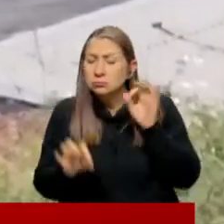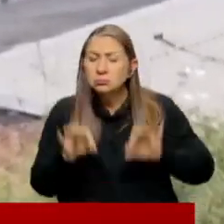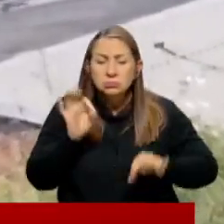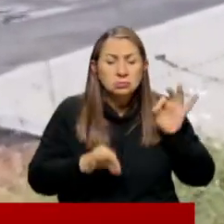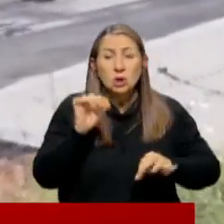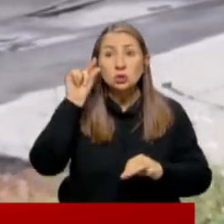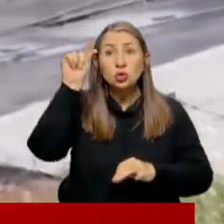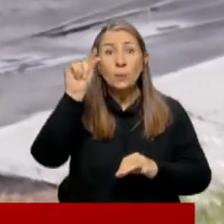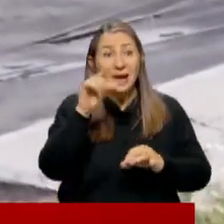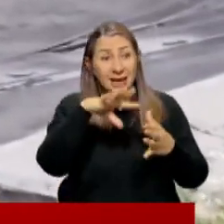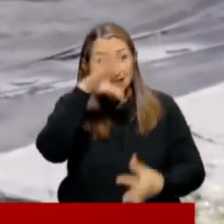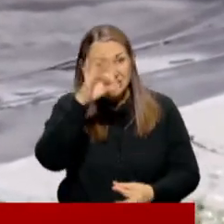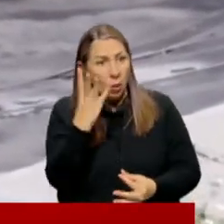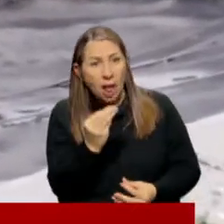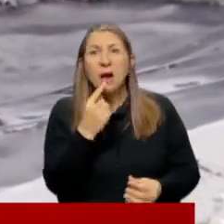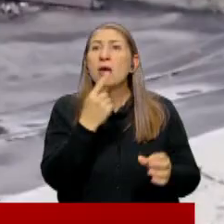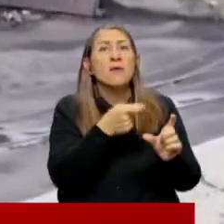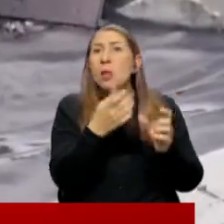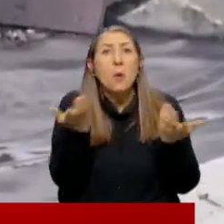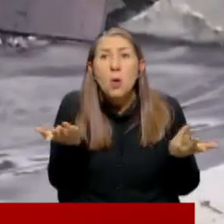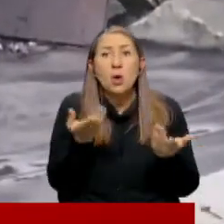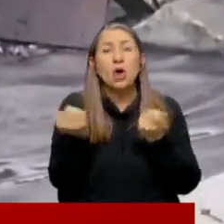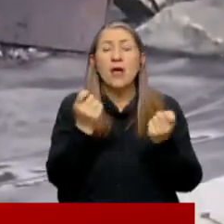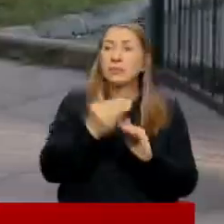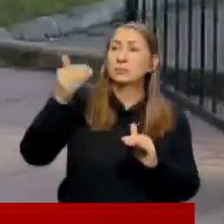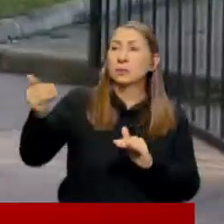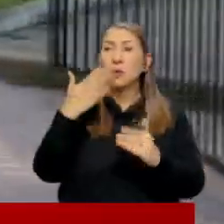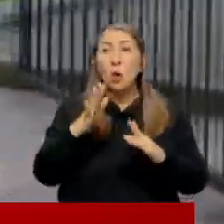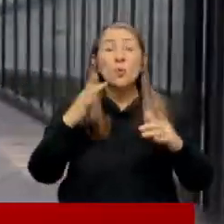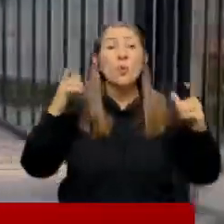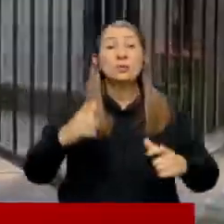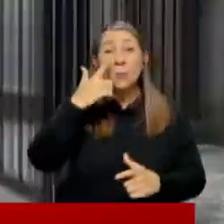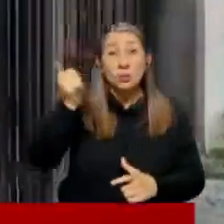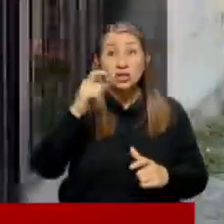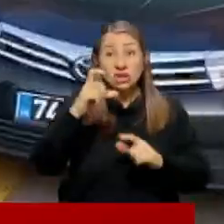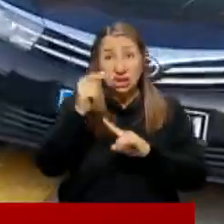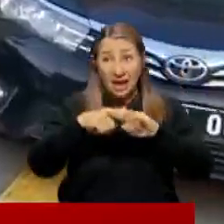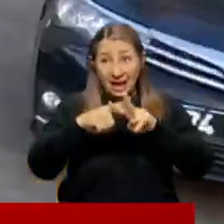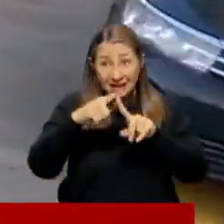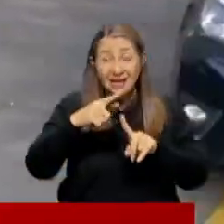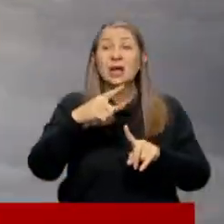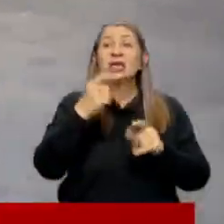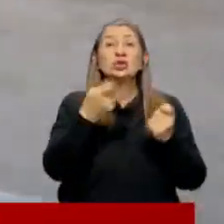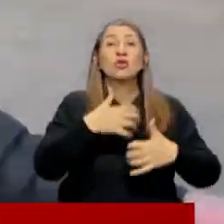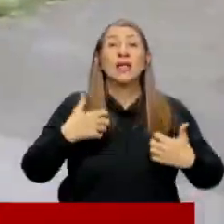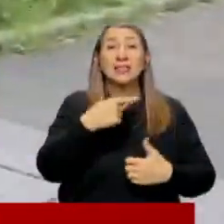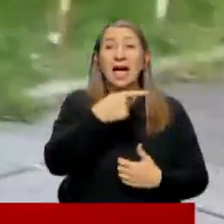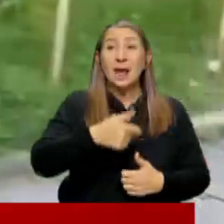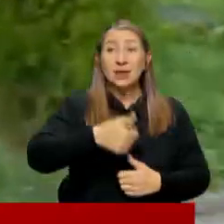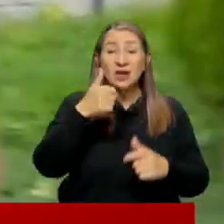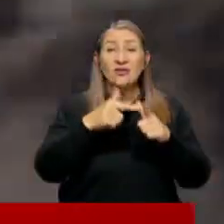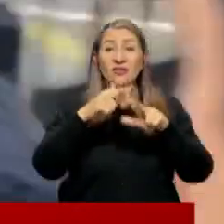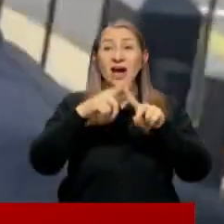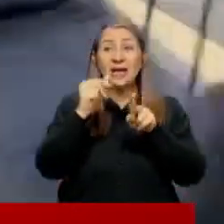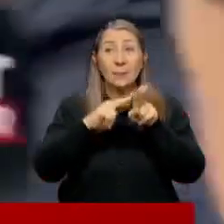sıfatıyla ifadesi alınan da yok görevden el Çektirilen de müessese müdürü Cihat Özdemir ile iş güvenliği Daire Başkanı Faik